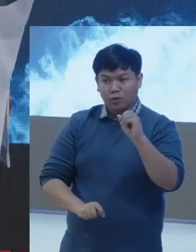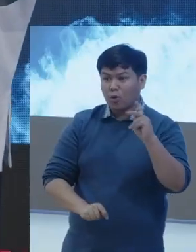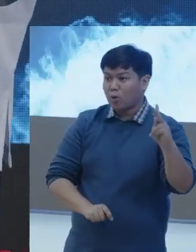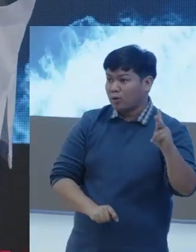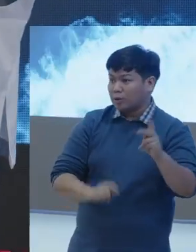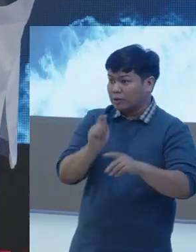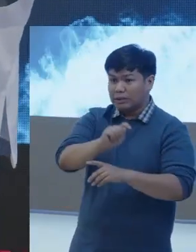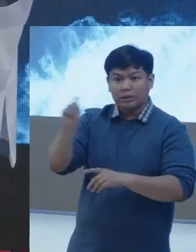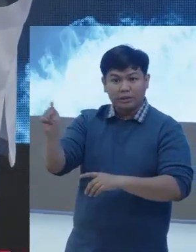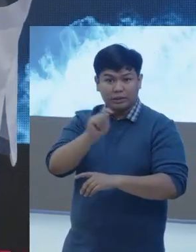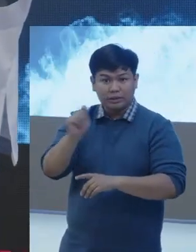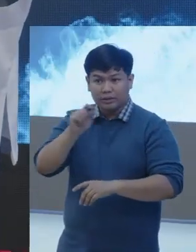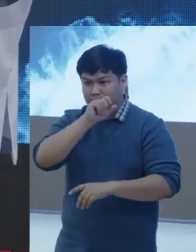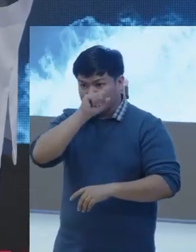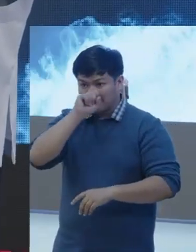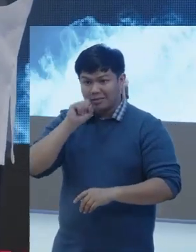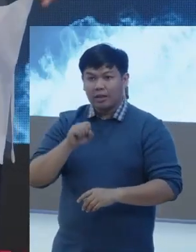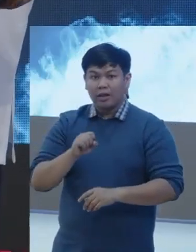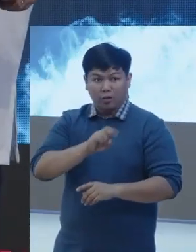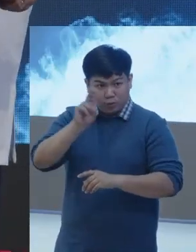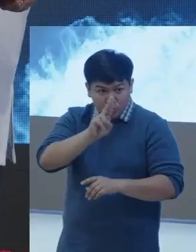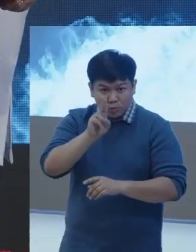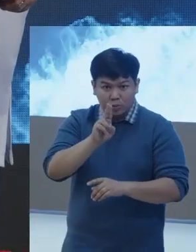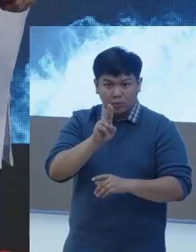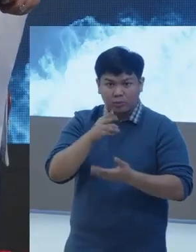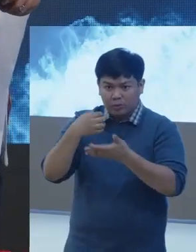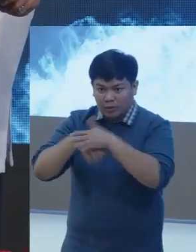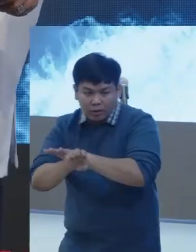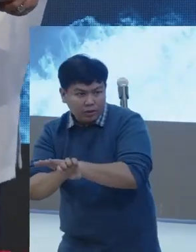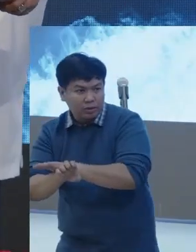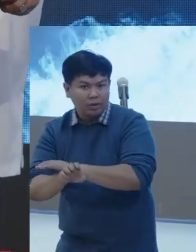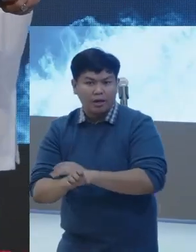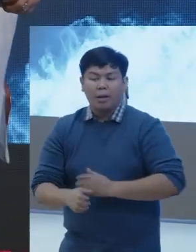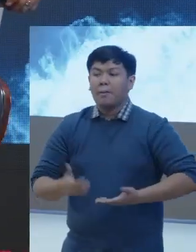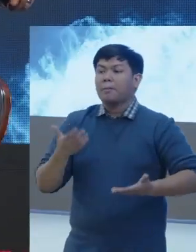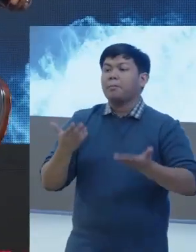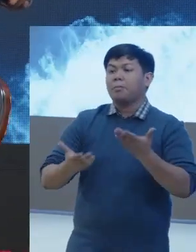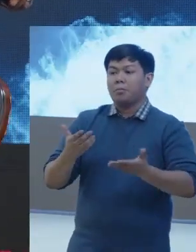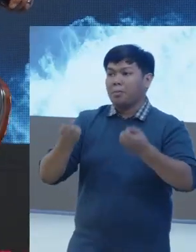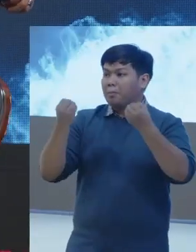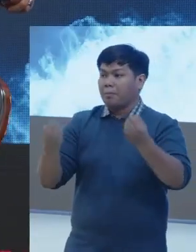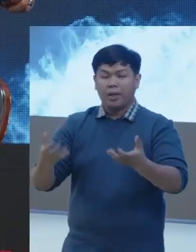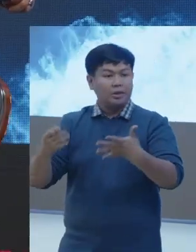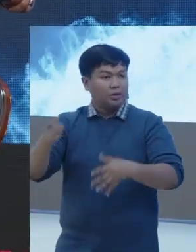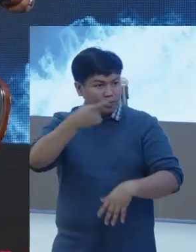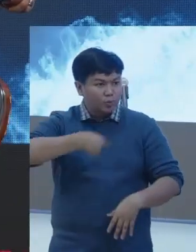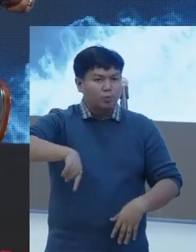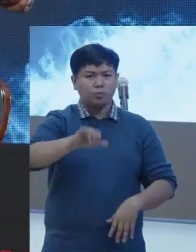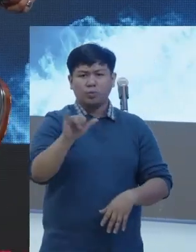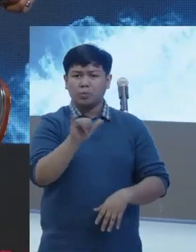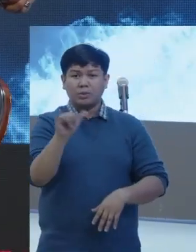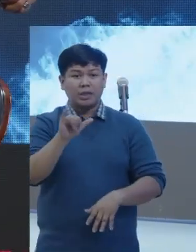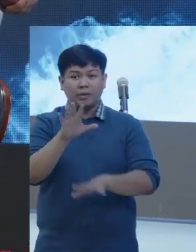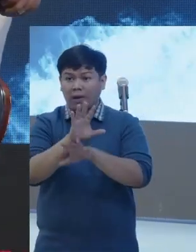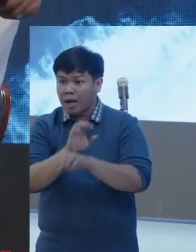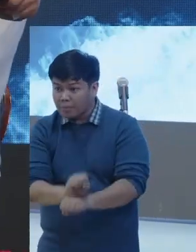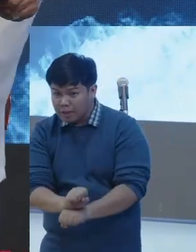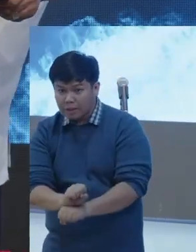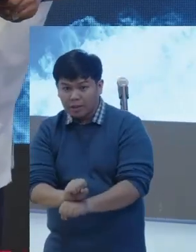binatang iyon. At marami sa inyo, marahil, ay ganito rin